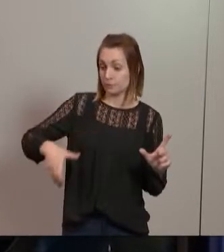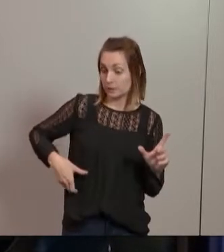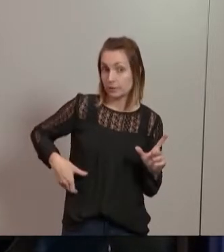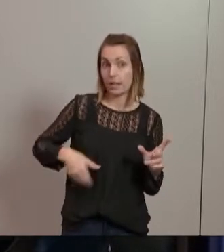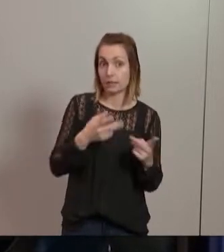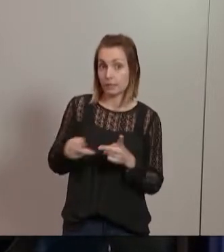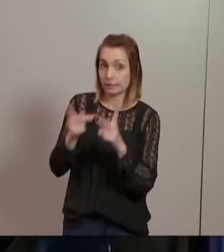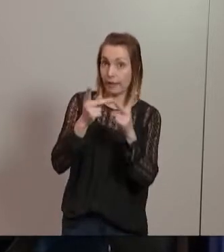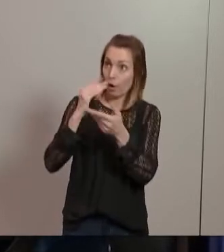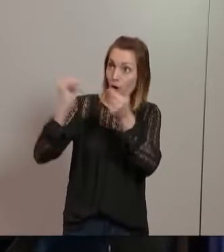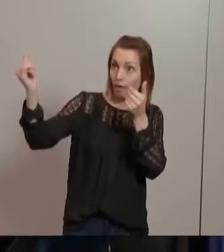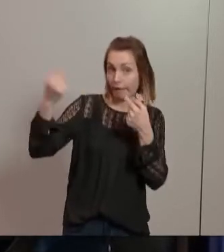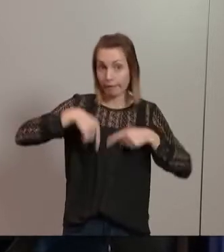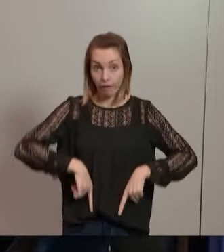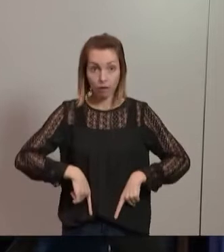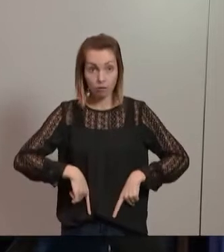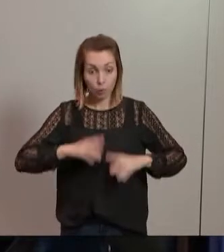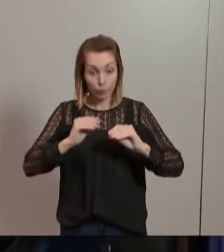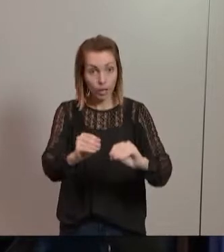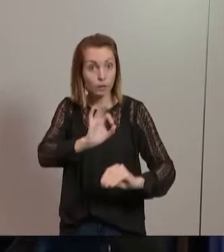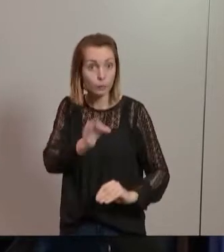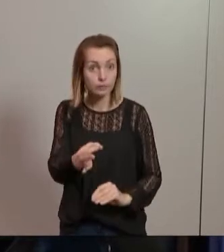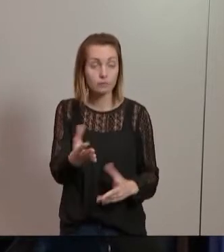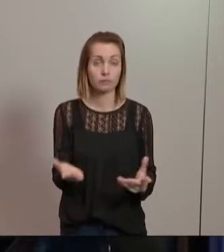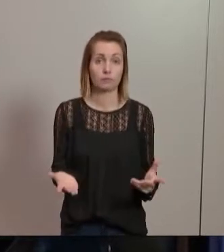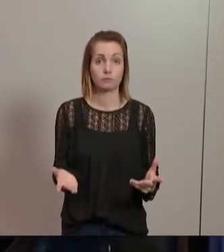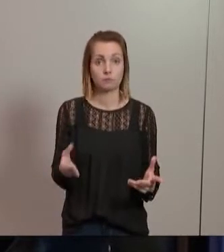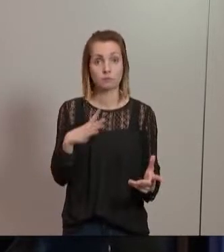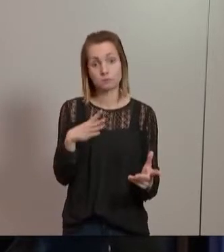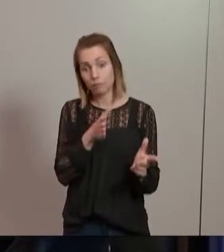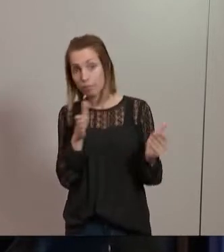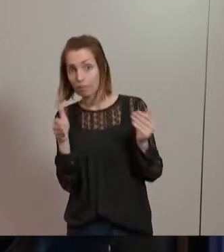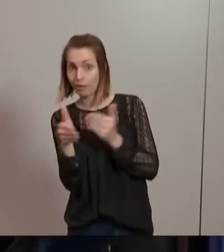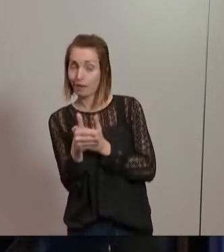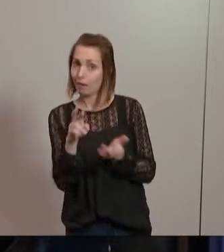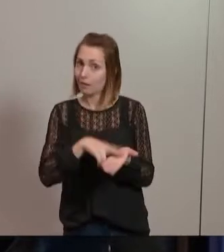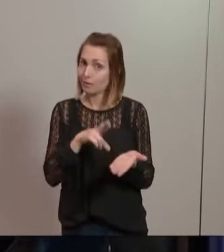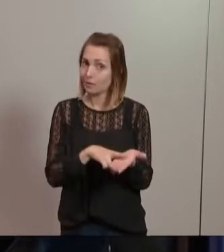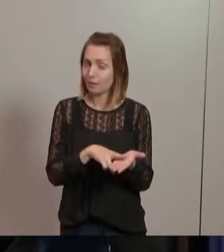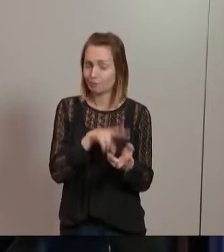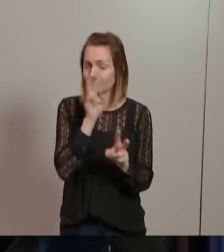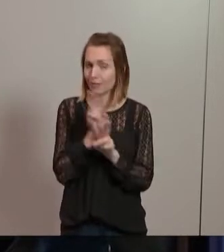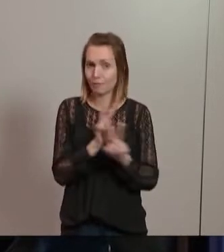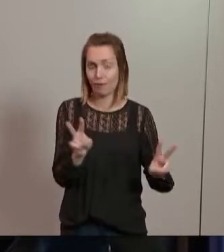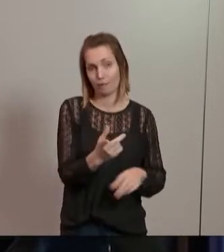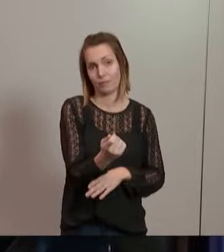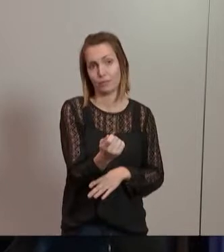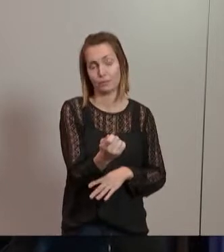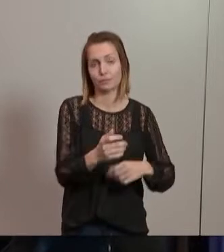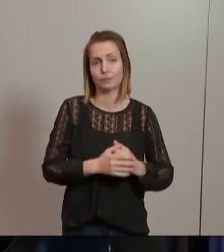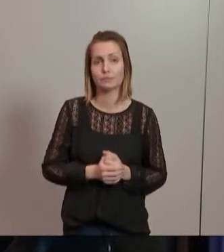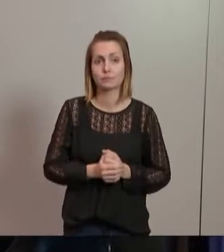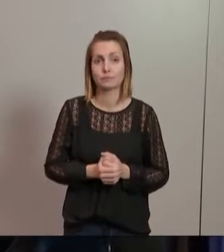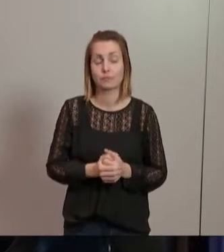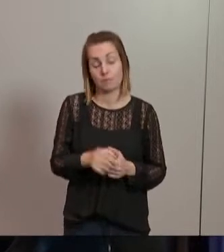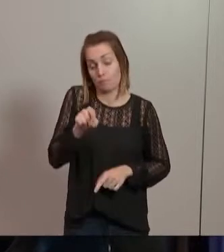locales à l'État, qui est une réalité, il y a derrière une réalité tout autre qui est financière et